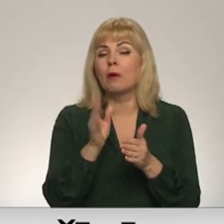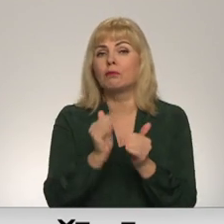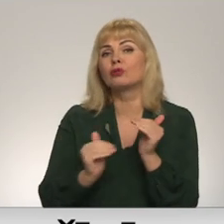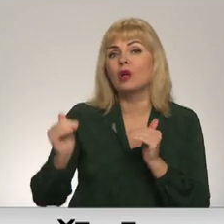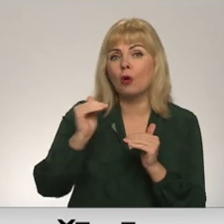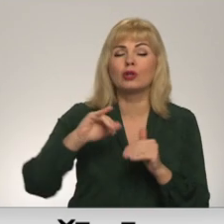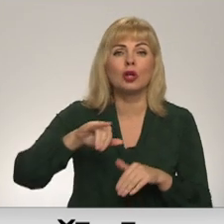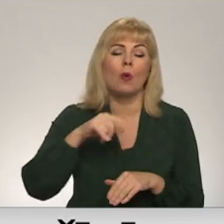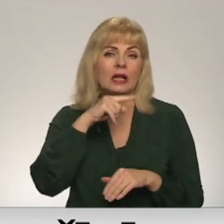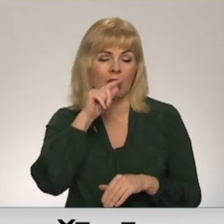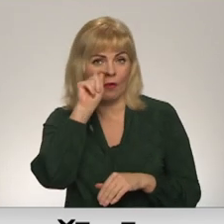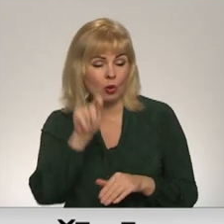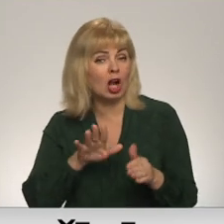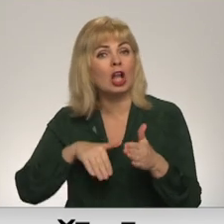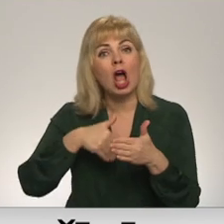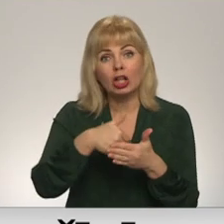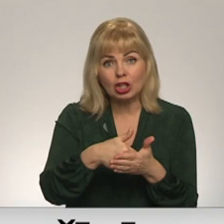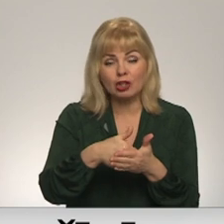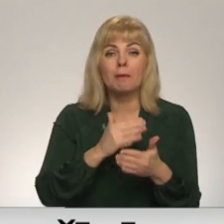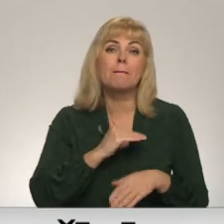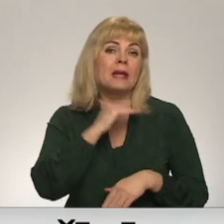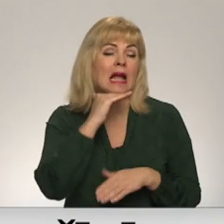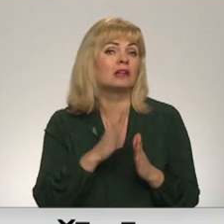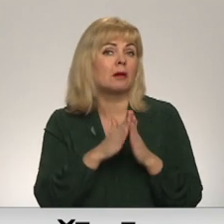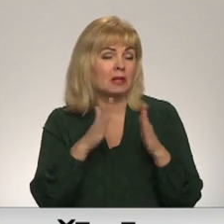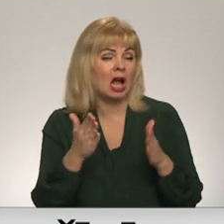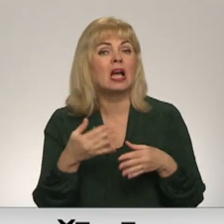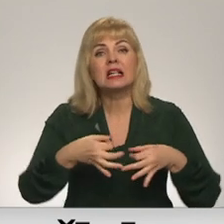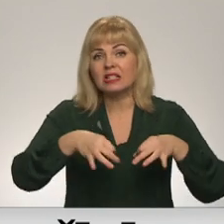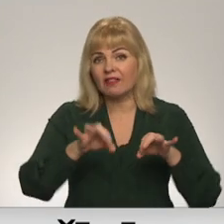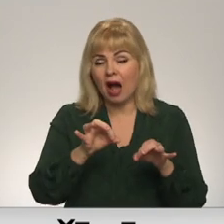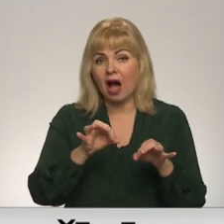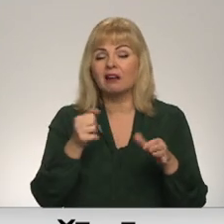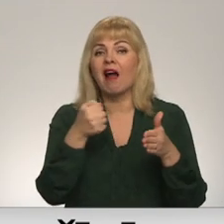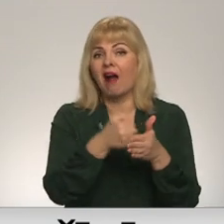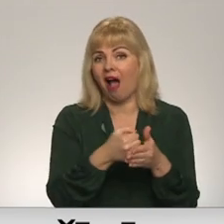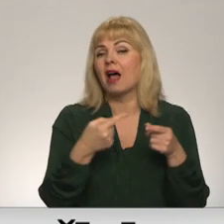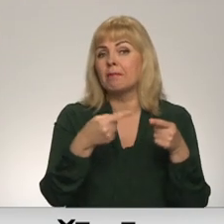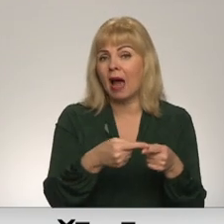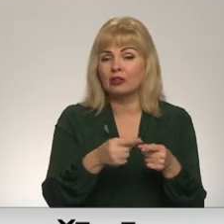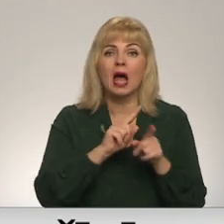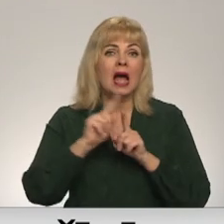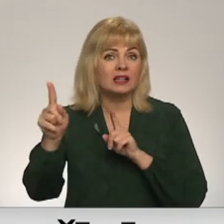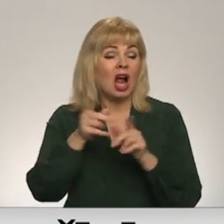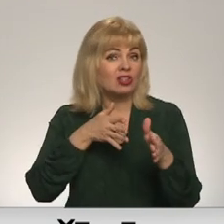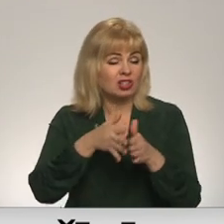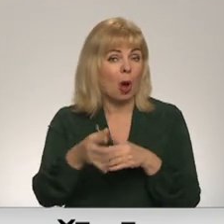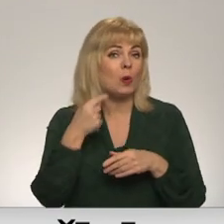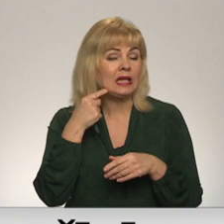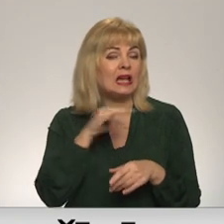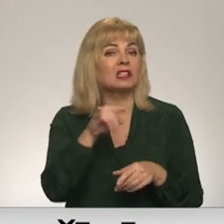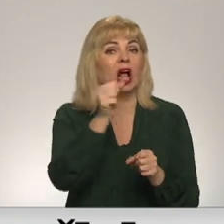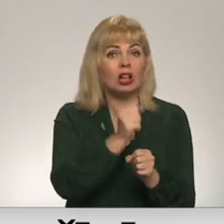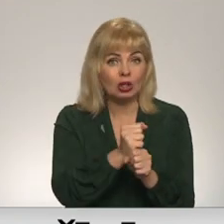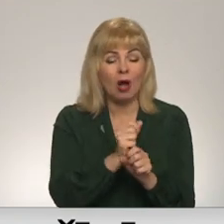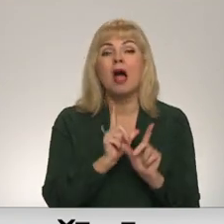jo Krievija un Ukraina līdz šim ir bijuši pietiekami lieli un nozīmīgi galamērķi. Turklāt tranzītā caur Rīgas lidostu arī